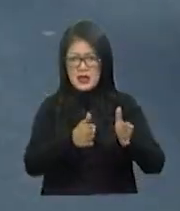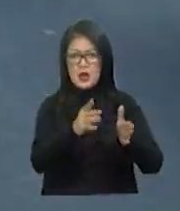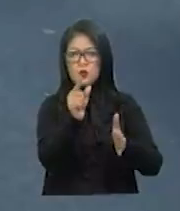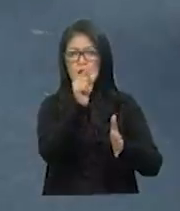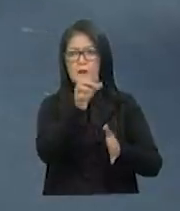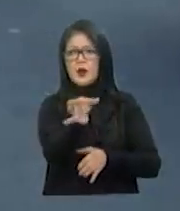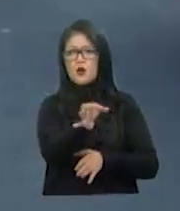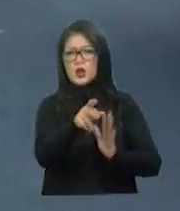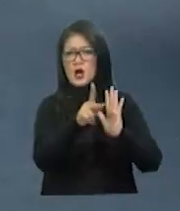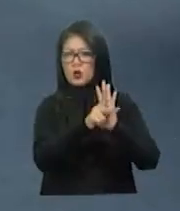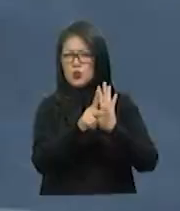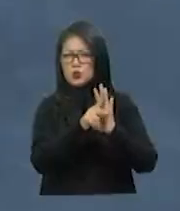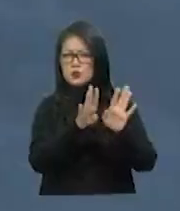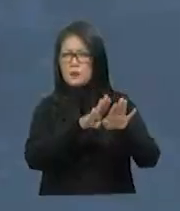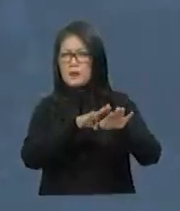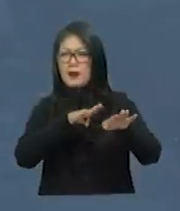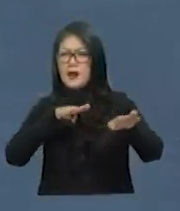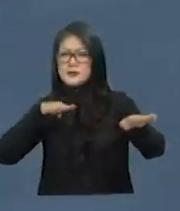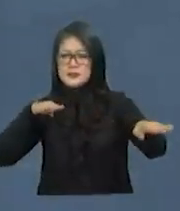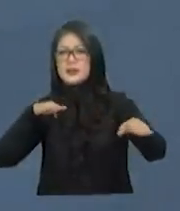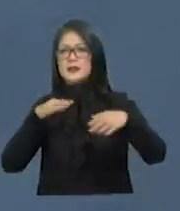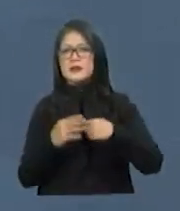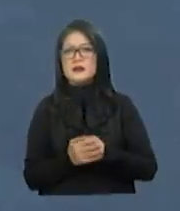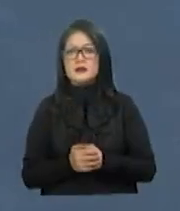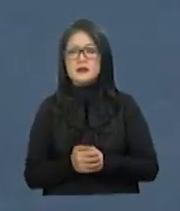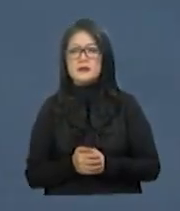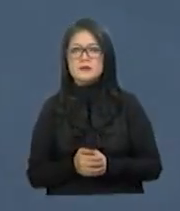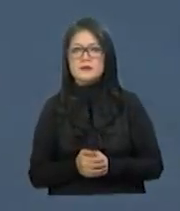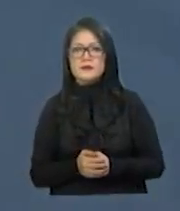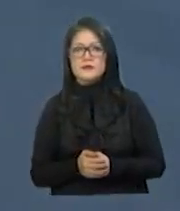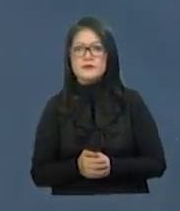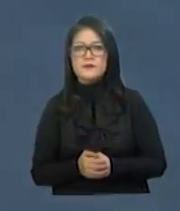sempat macet total. Dari Kudus, Jawa Tengah, Nur Khairuddin, iNews melaporkan.